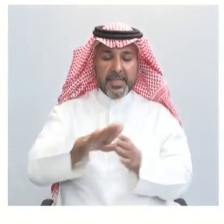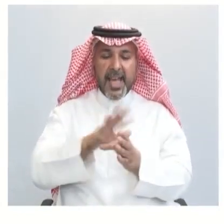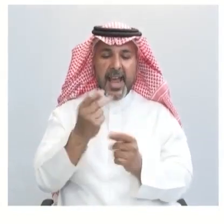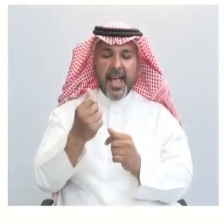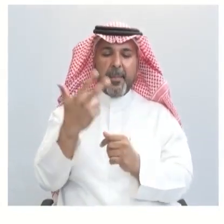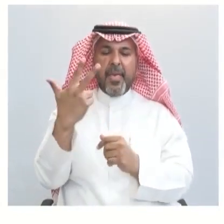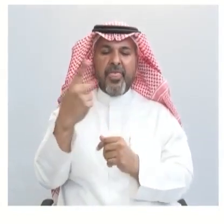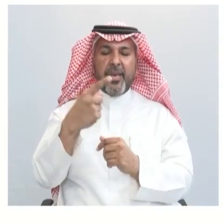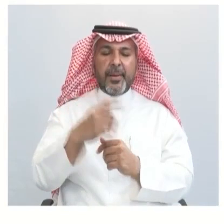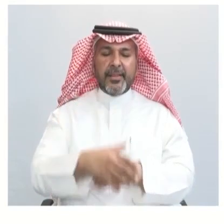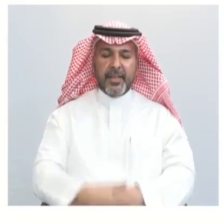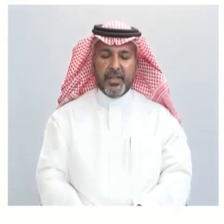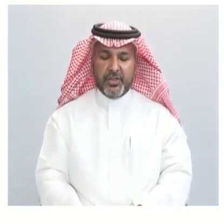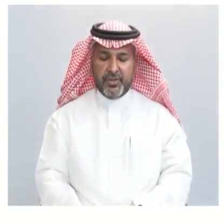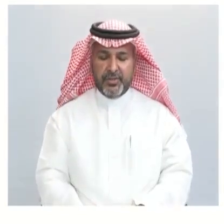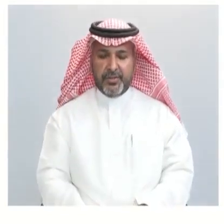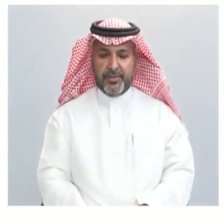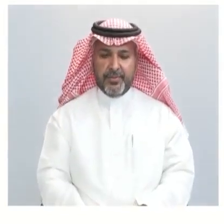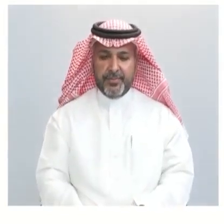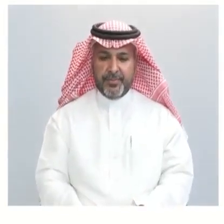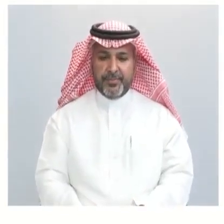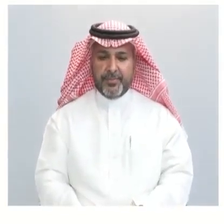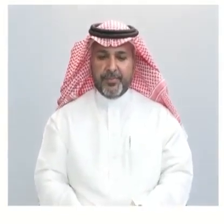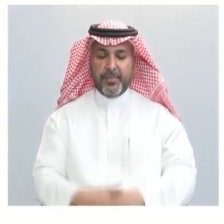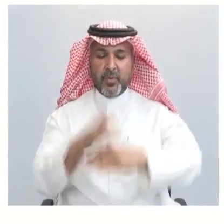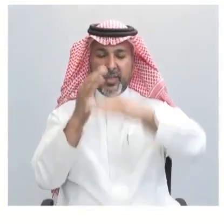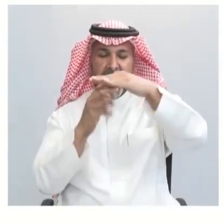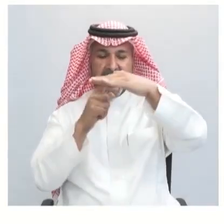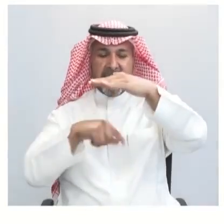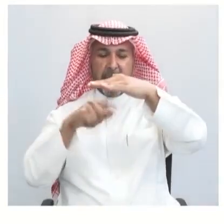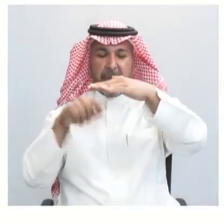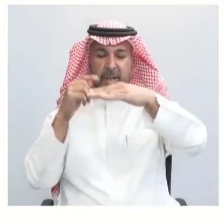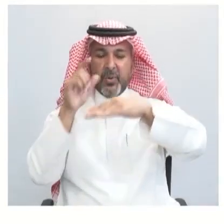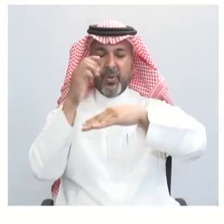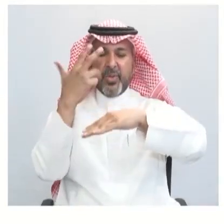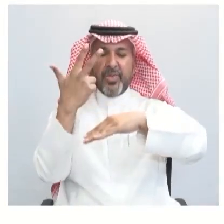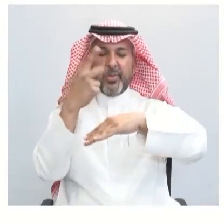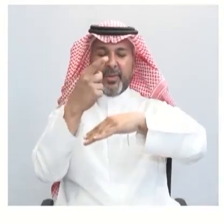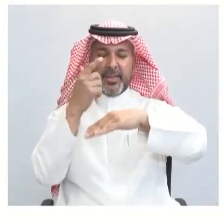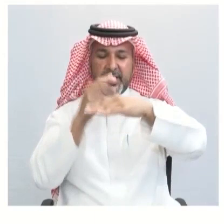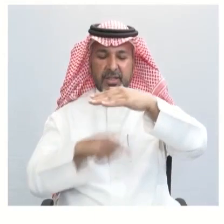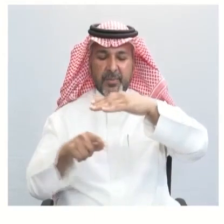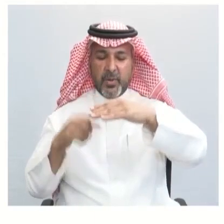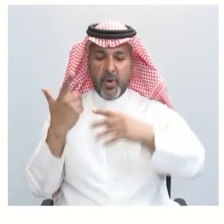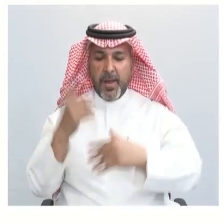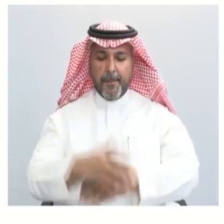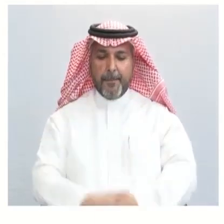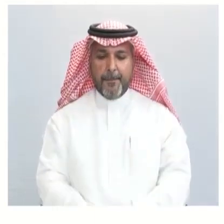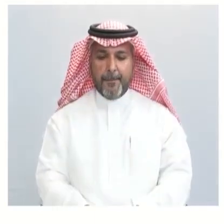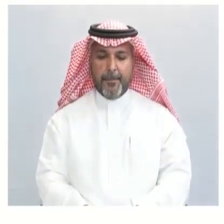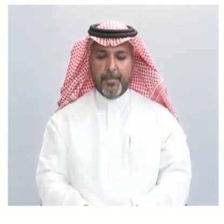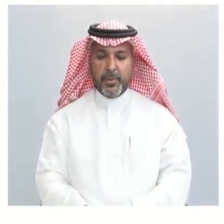والداله ال تساوي 18 على دبليو تبين العلاقه بين طولها وعرضها مثل هذه الداله